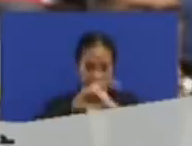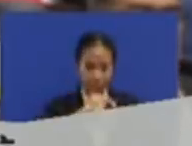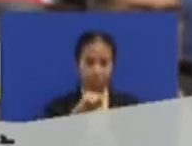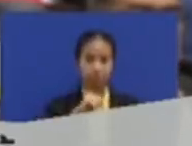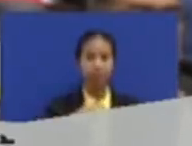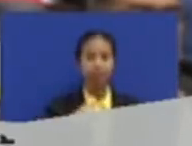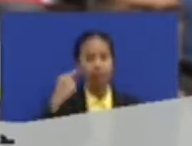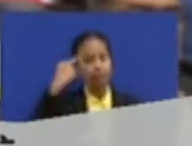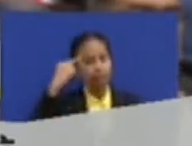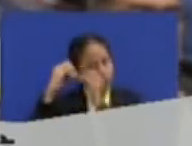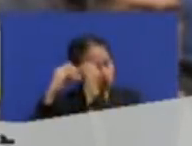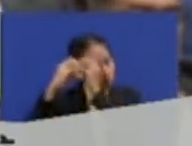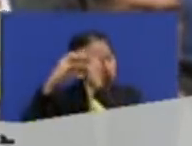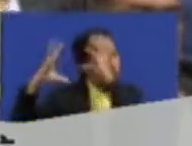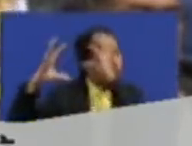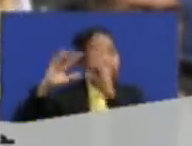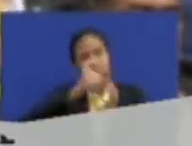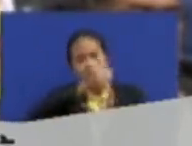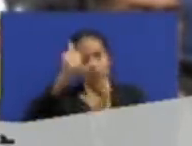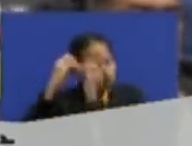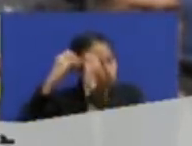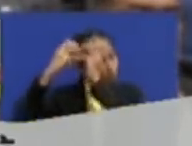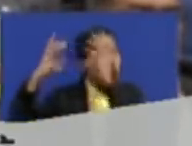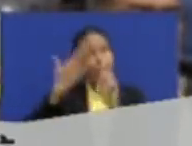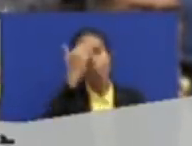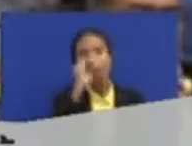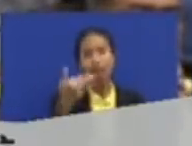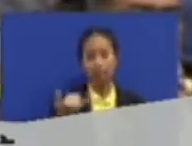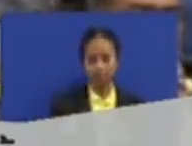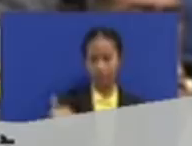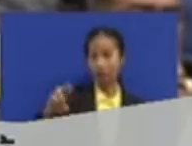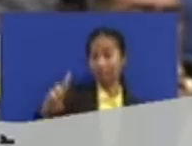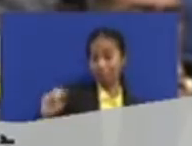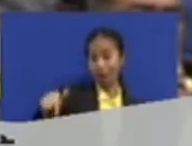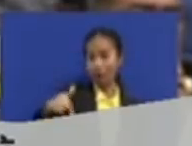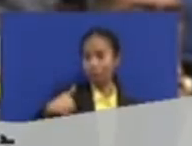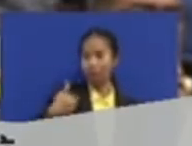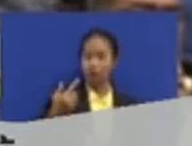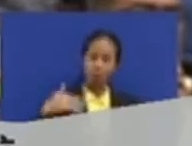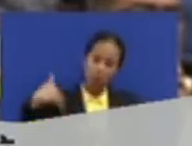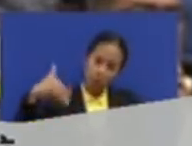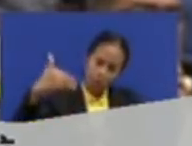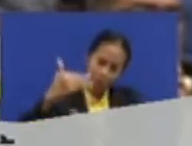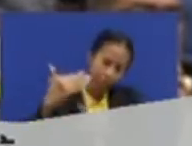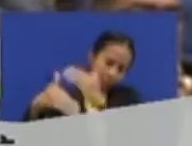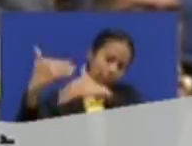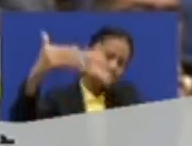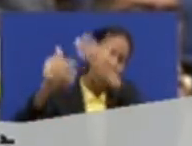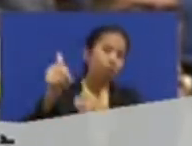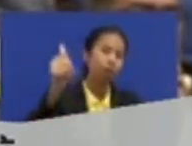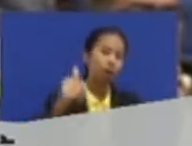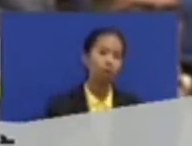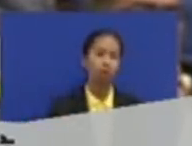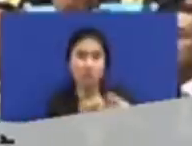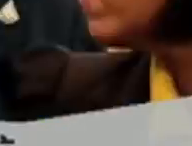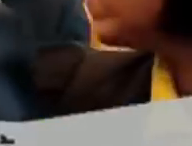วตเลือกหรือไม่นะครับขณะที่ก่อนหน้านี้ครับในช่วงบ่ายก่อนการประชุมจะเริ่มขึ้นนะครับ7พรรคการเมืองฝ่ายประชาธิปไตยได้แถ